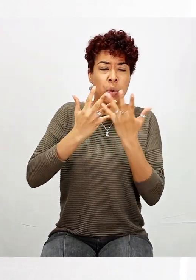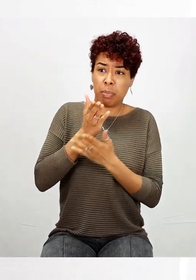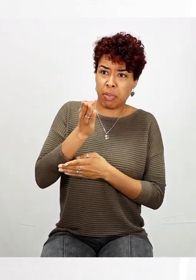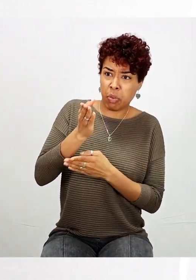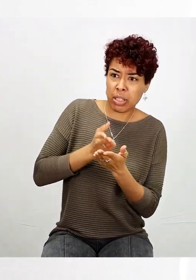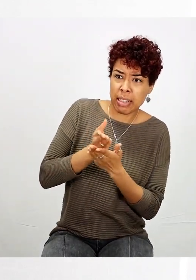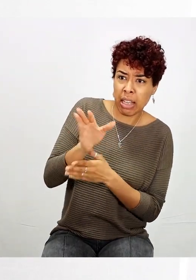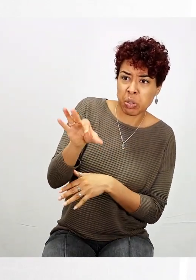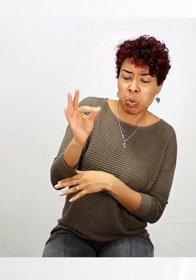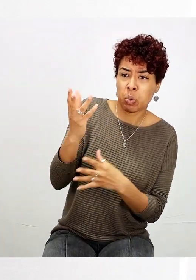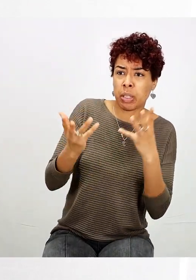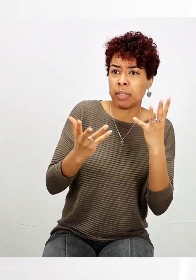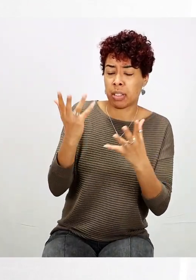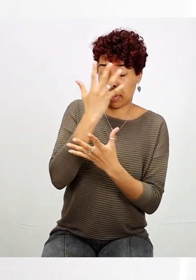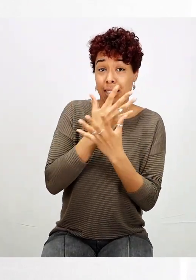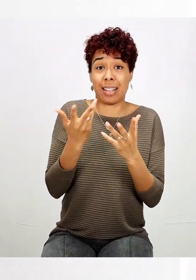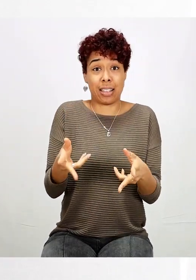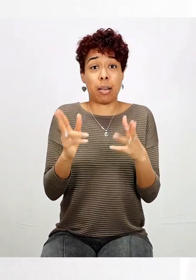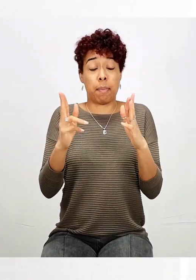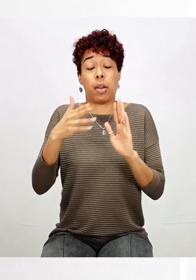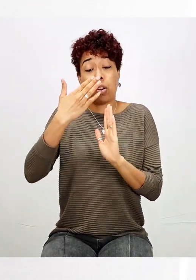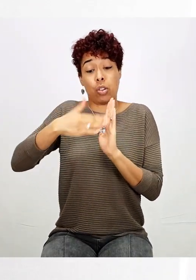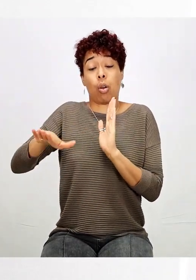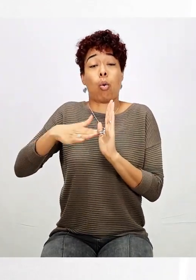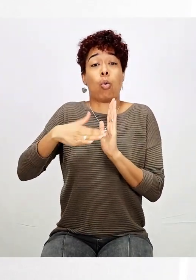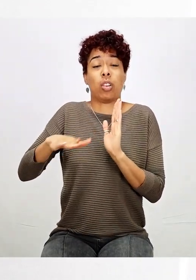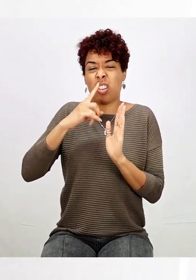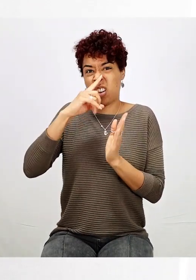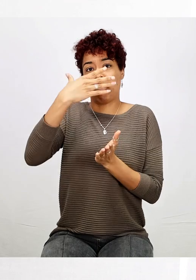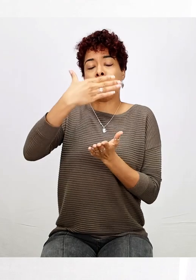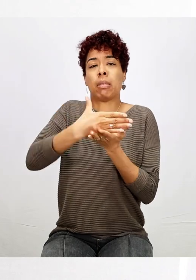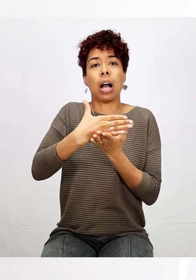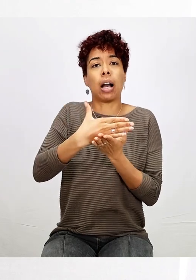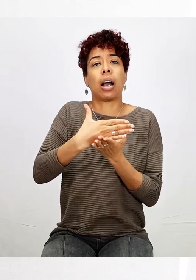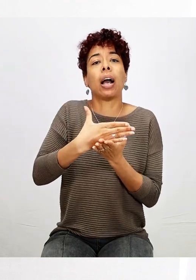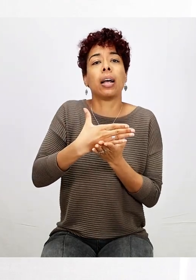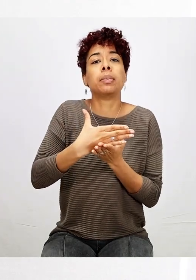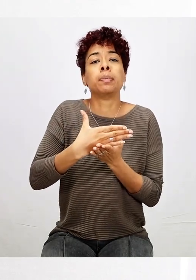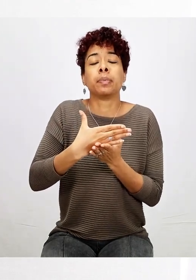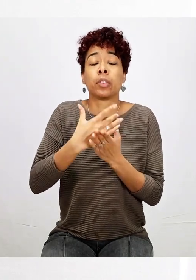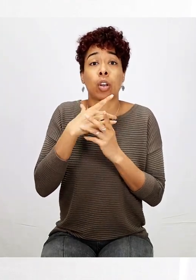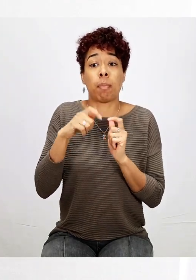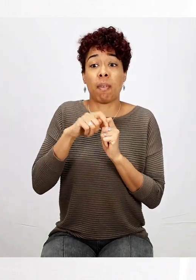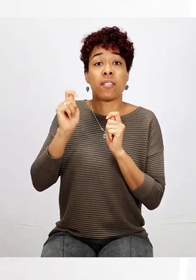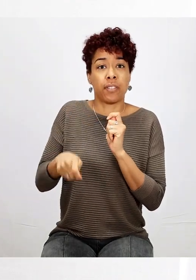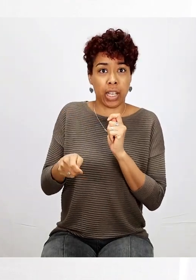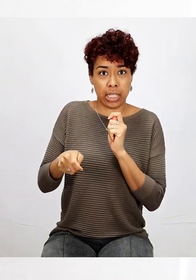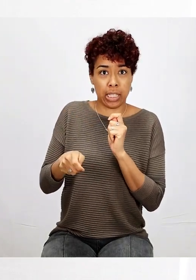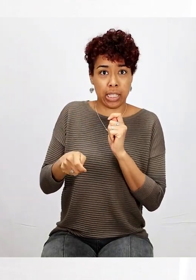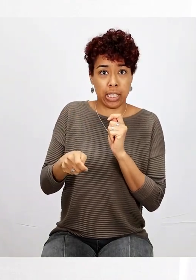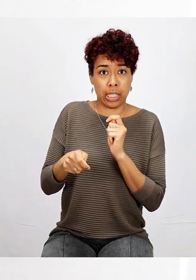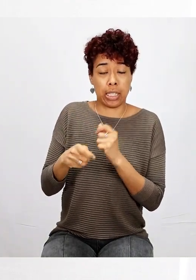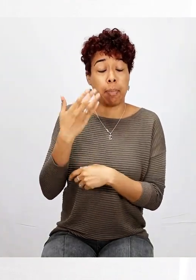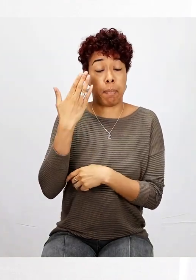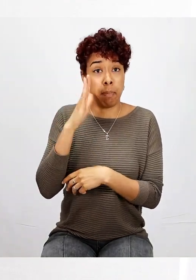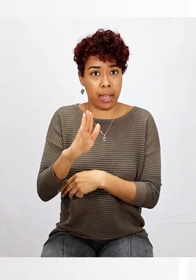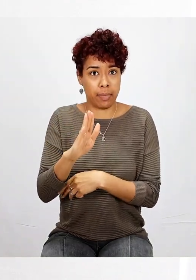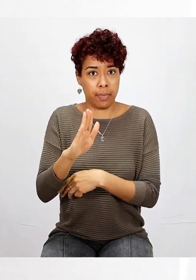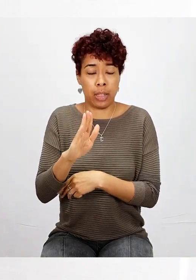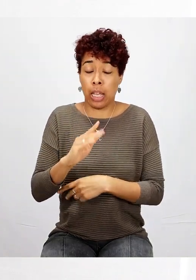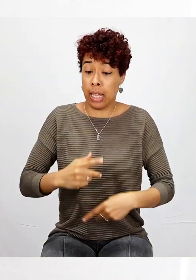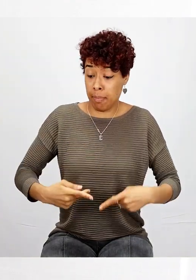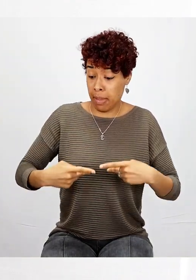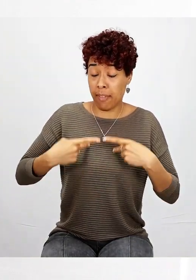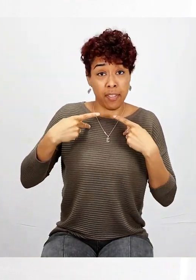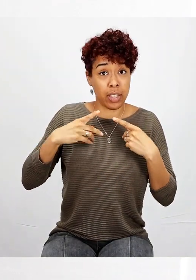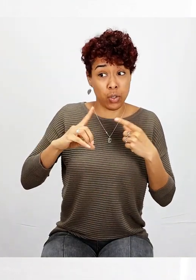déstabiliser. C'est ces périodes-là d'automne, en fait, où on est un peu à l'arrêt, un peu en position de statique. Mais en fait, il y a toujours la vie de Dieu en